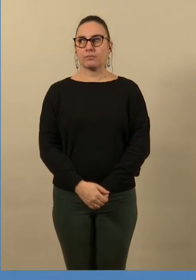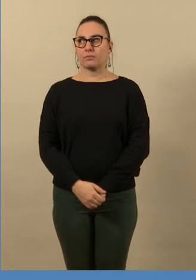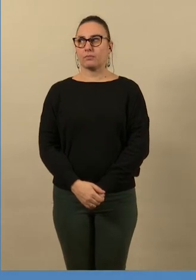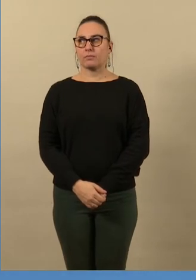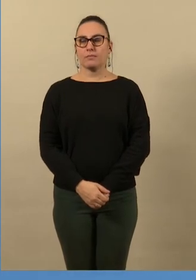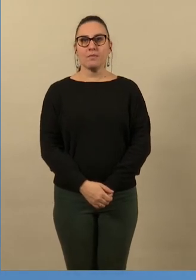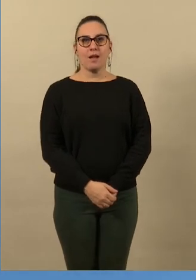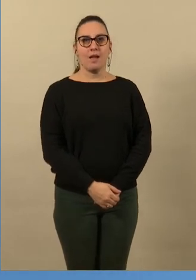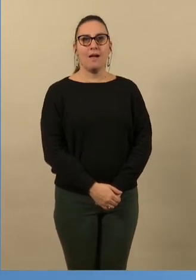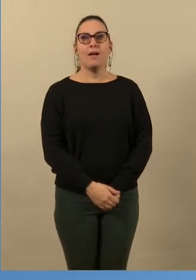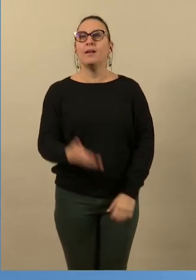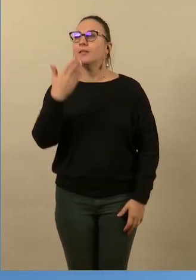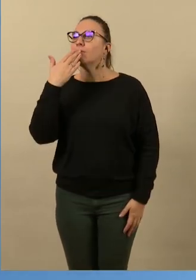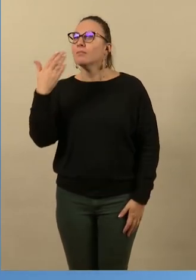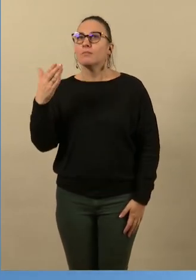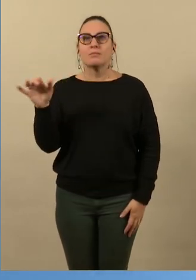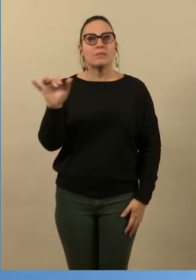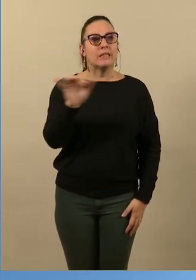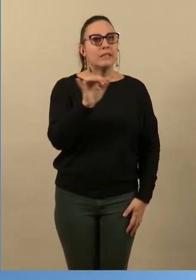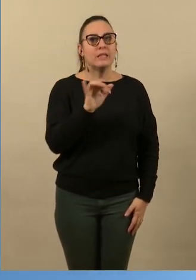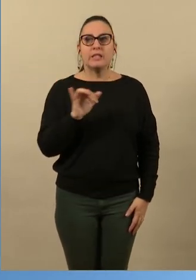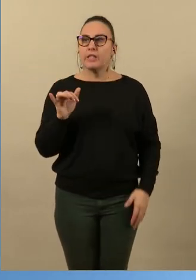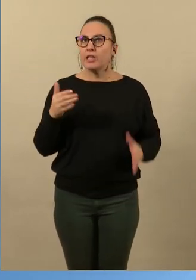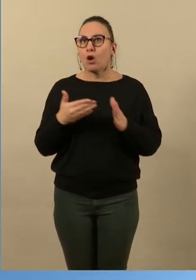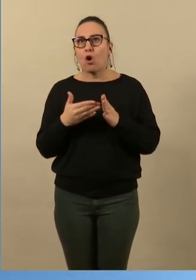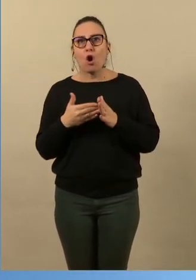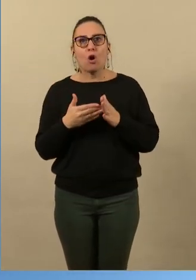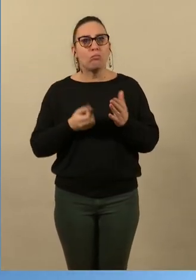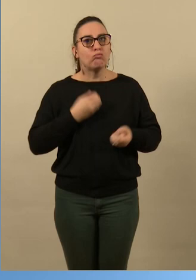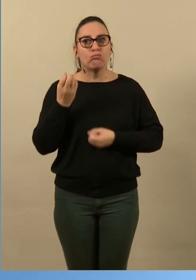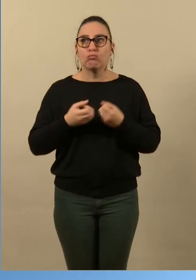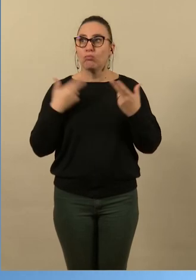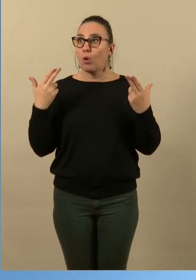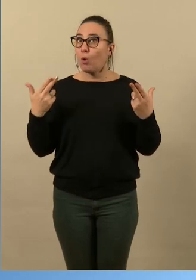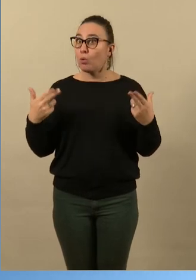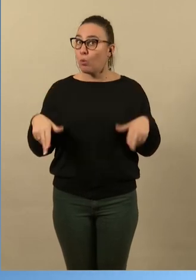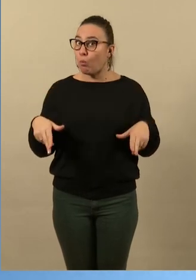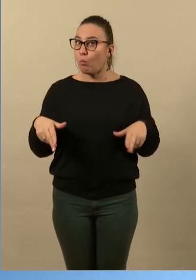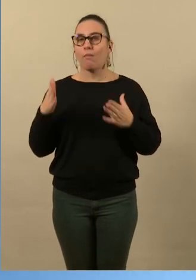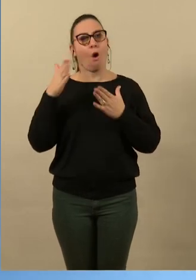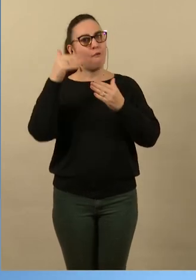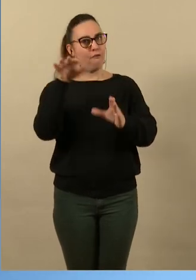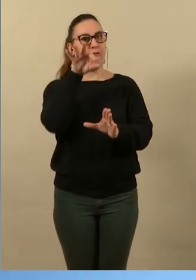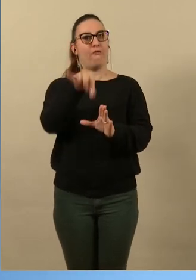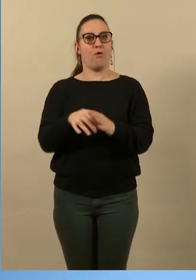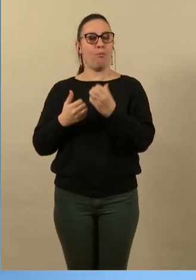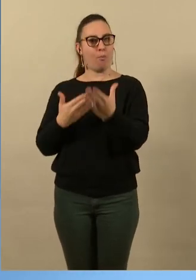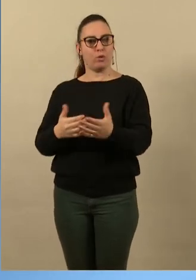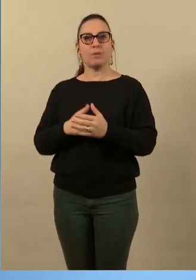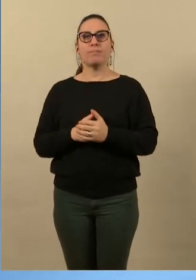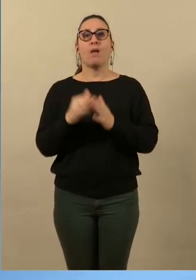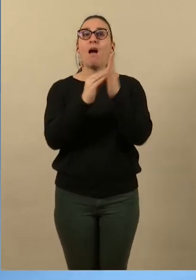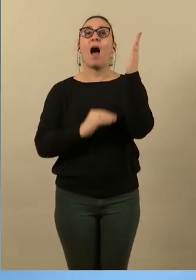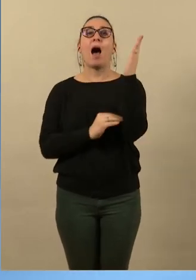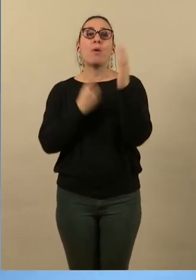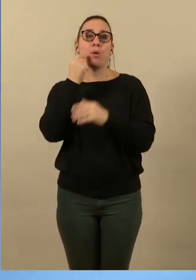regrettable merci d'autres demandes de prise de parole non allez je mets ce vœux euh au voix donc l'amendement